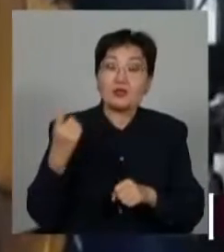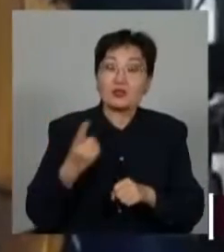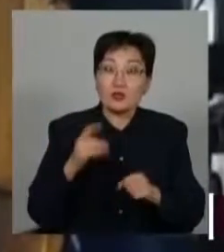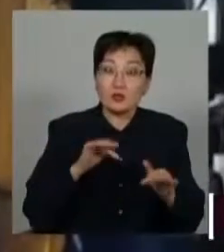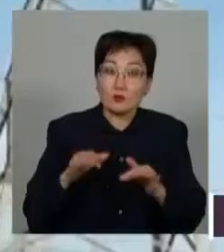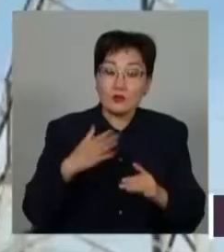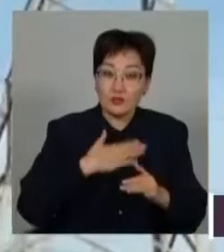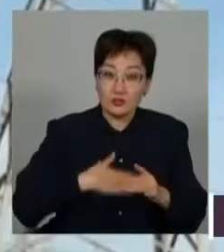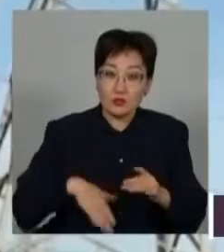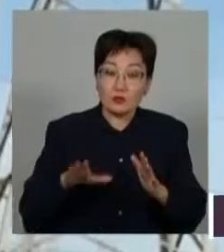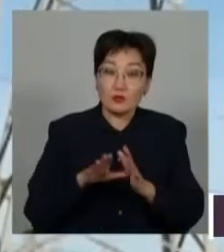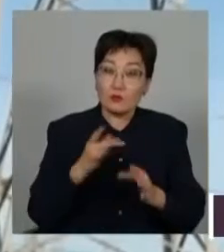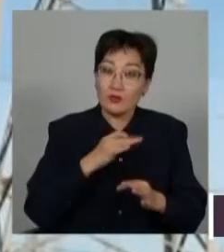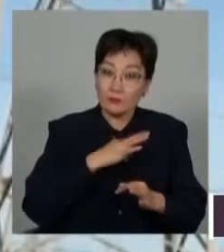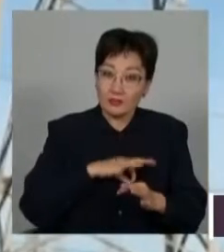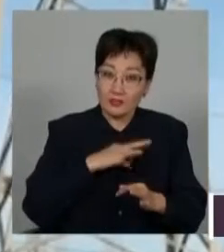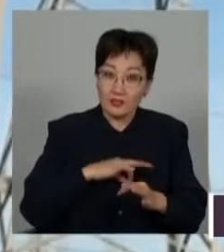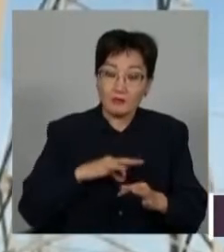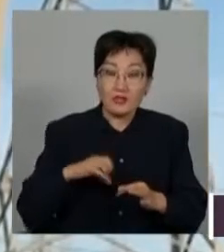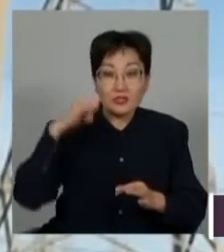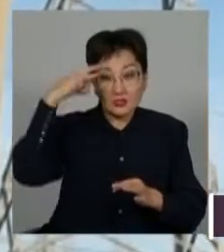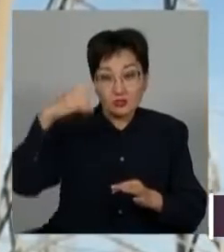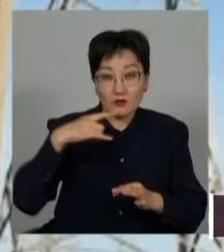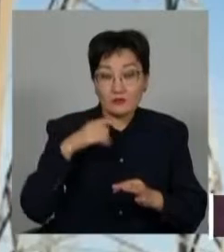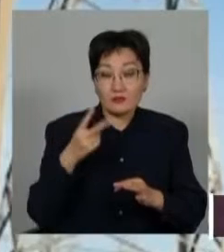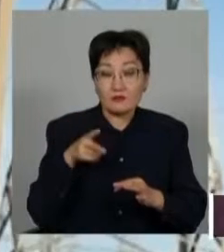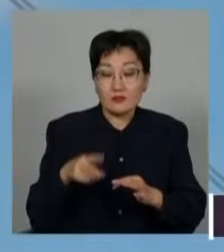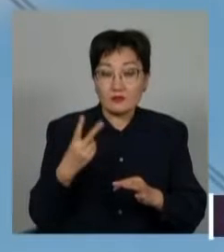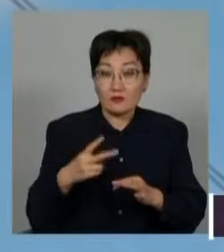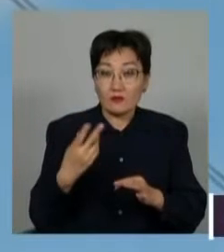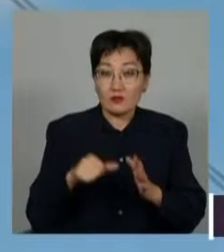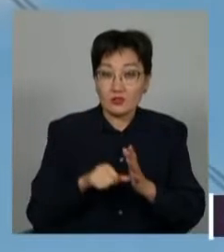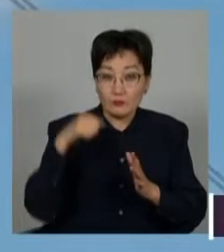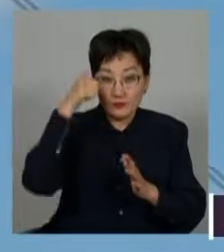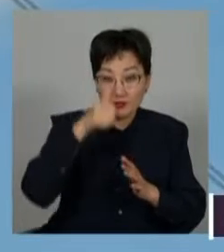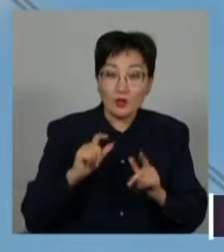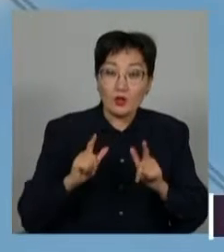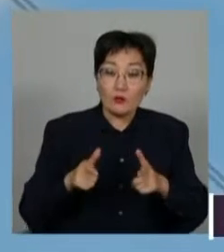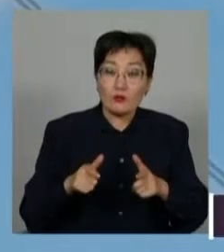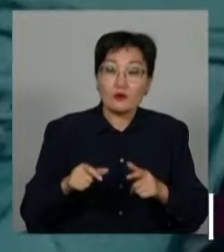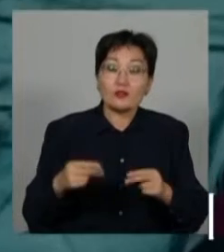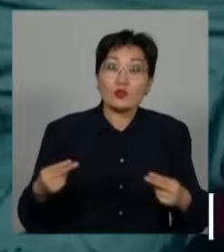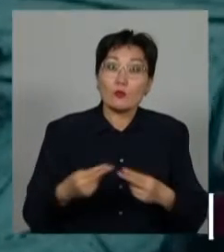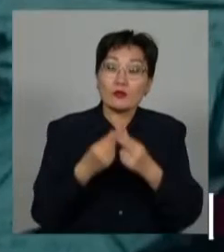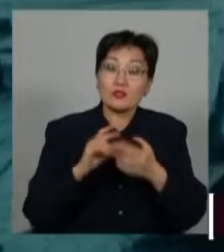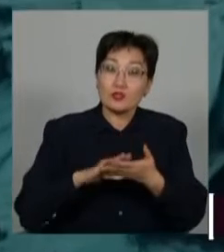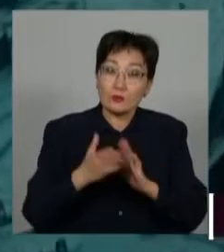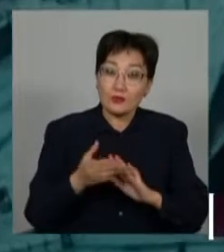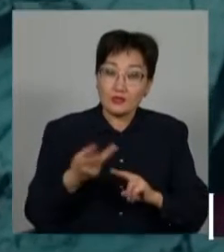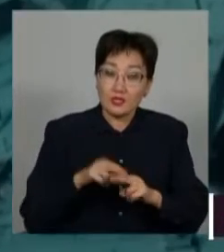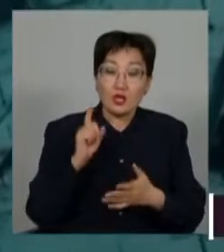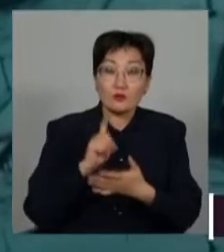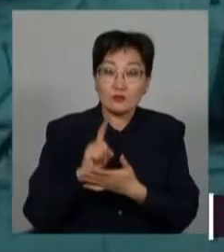удовлетворить энерго потребность страны он отметил что с 2 2026 года согласно парижскому соглашению которая